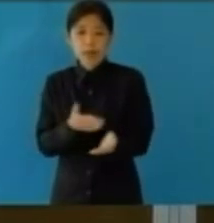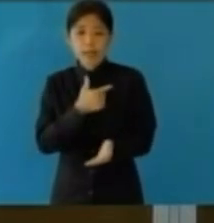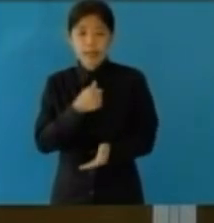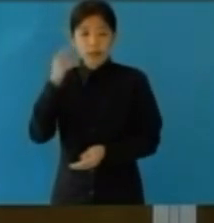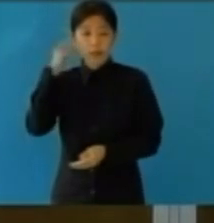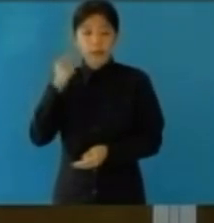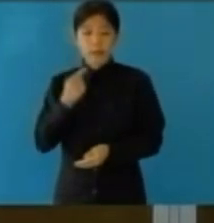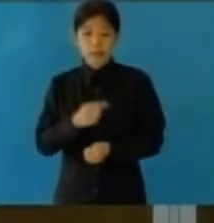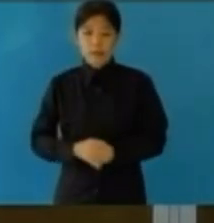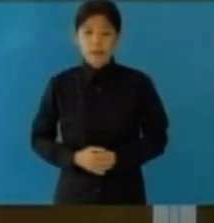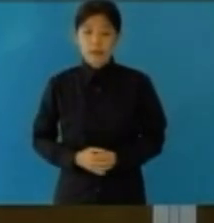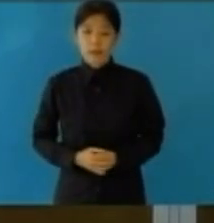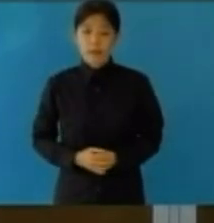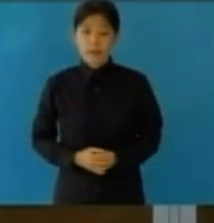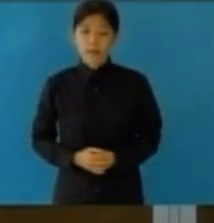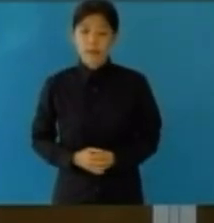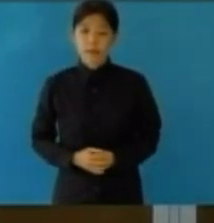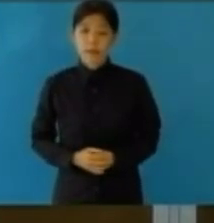ています。